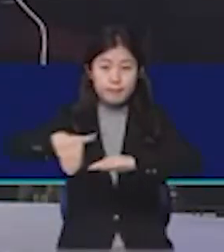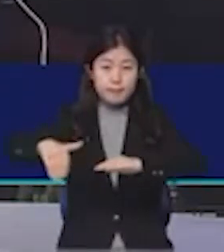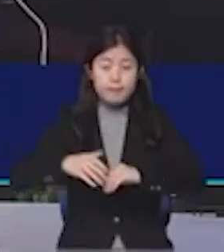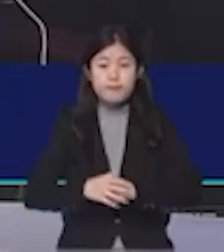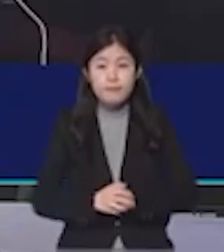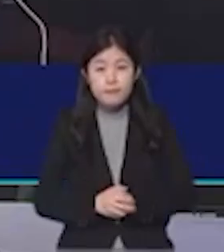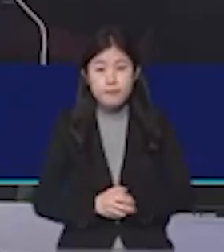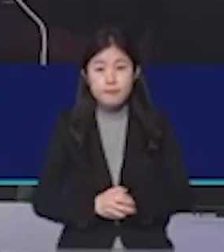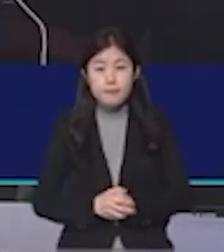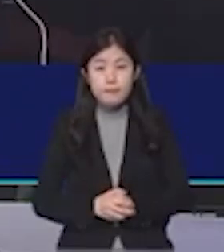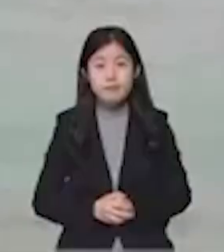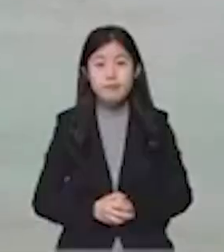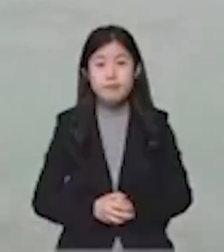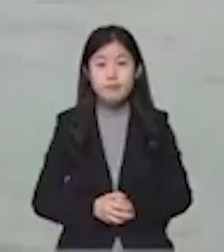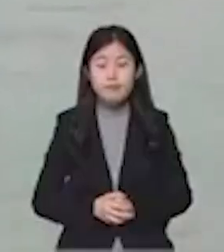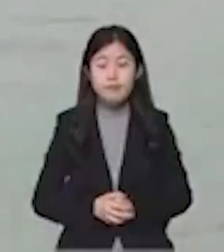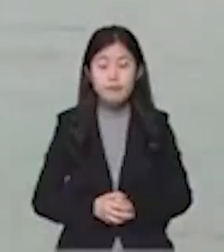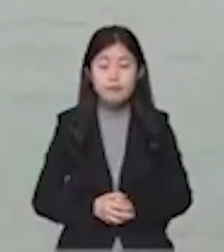보도입니다.